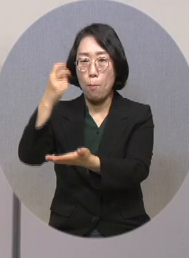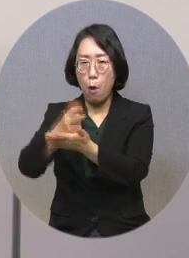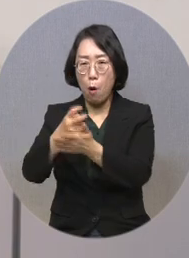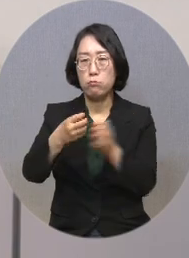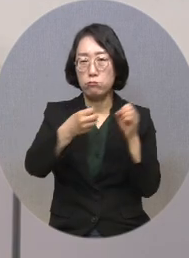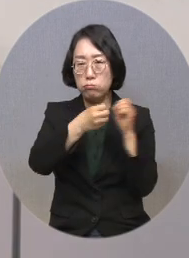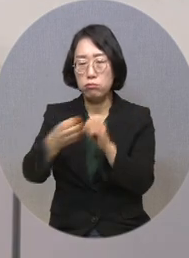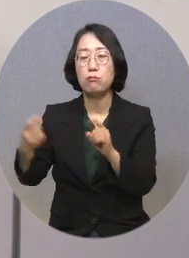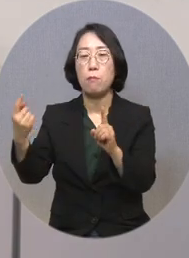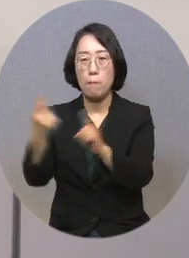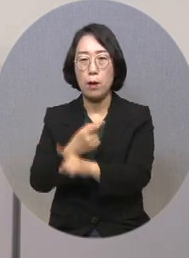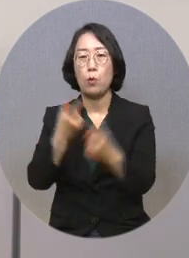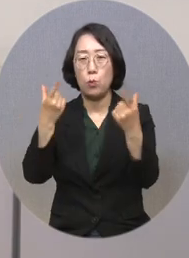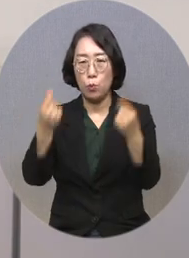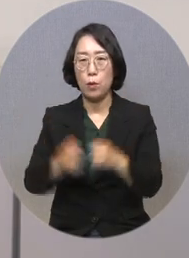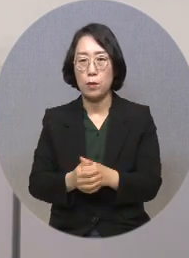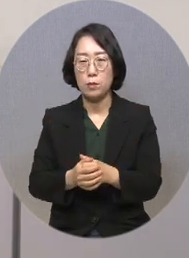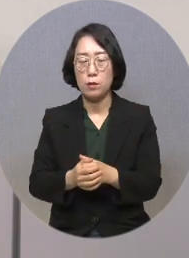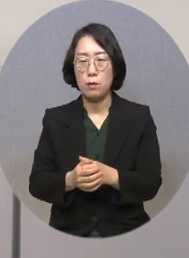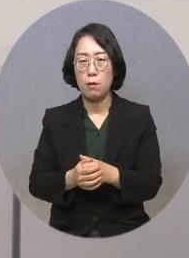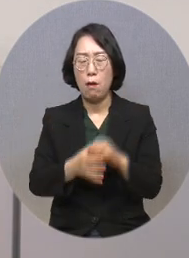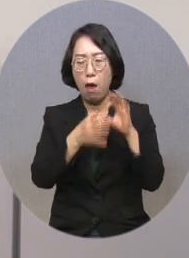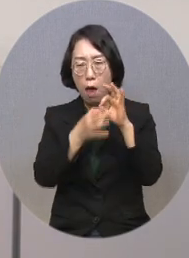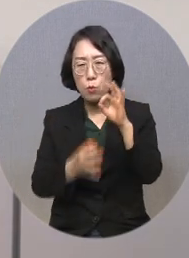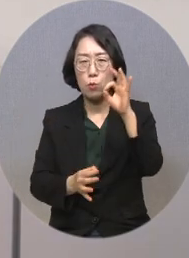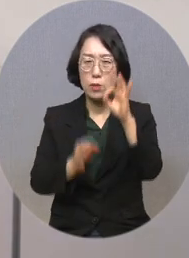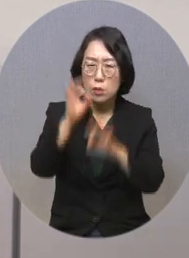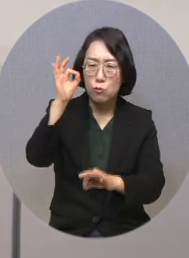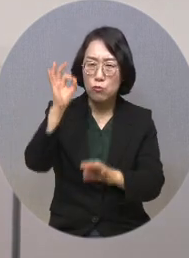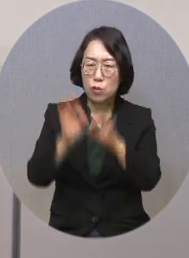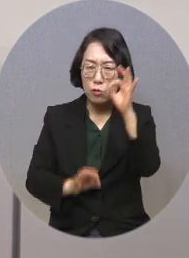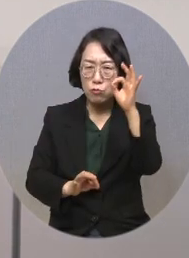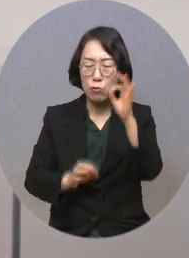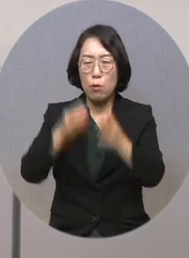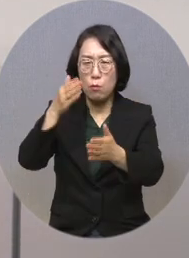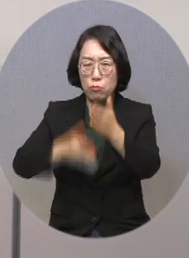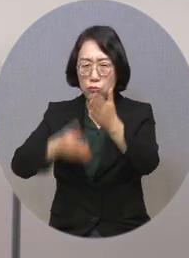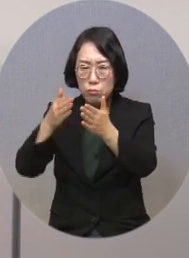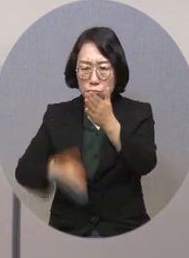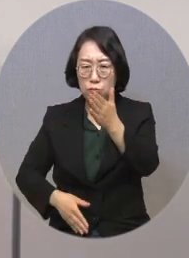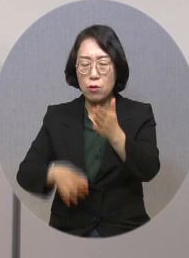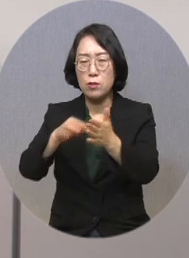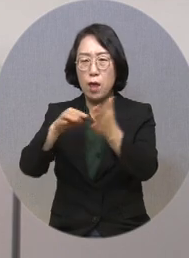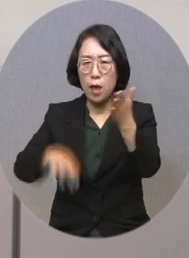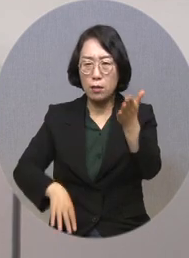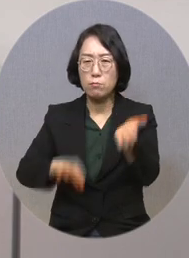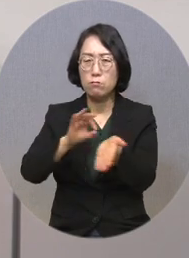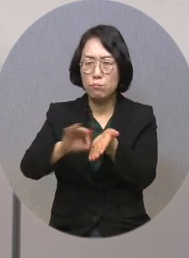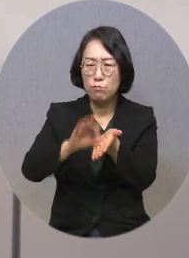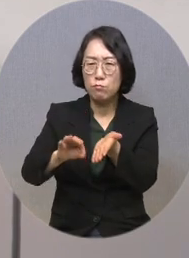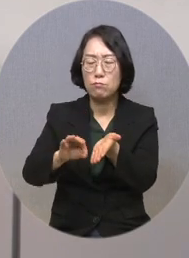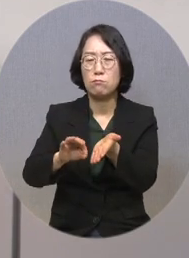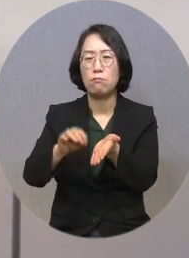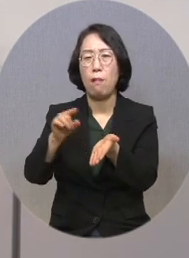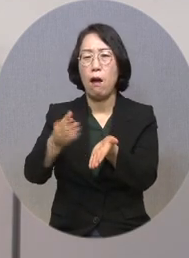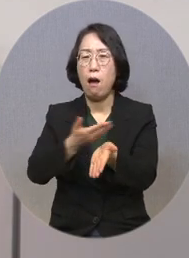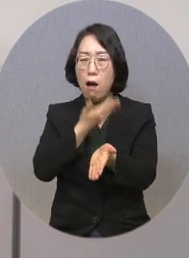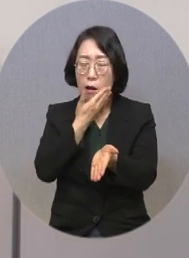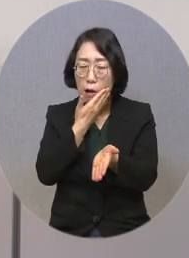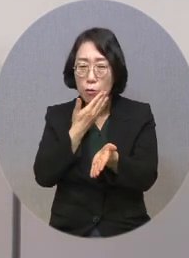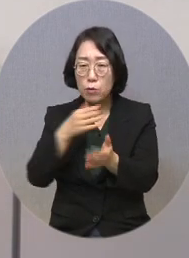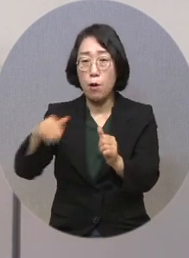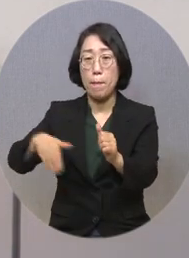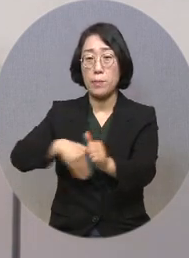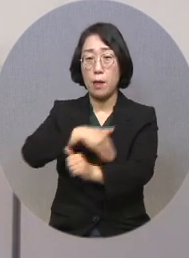바뀝니다. 언제까지 시행착오나 하면서 국민 혈세를 낭비하고 지역 발전 없는 현